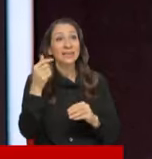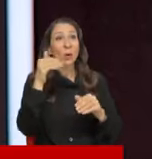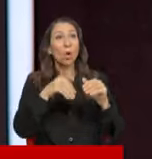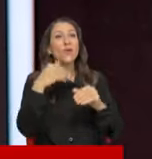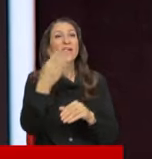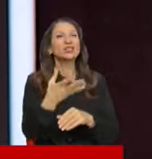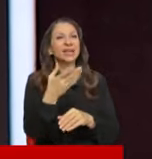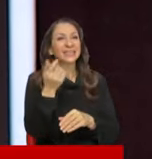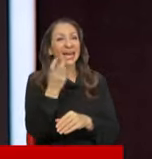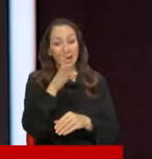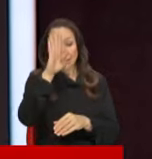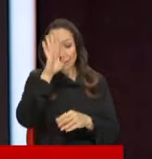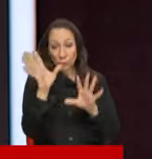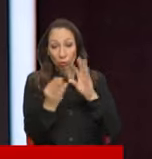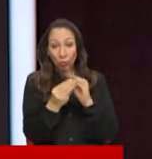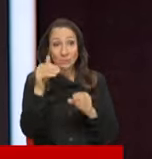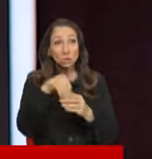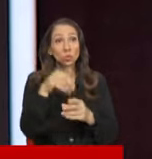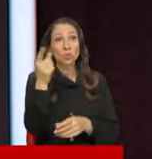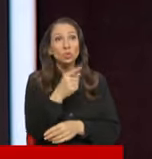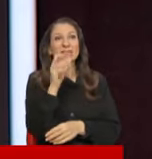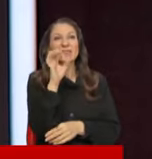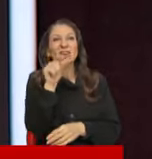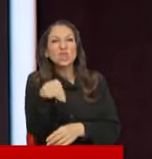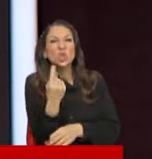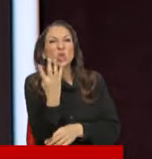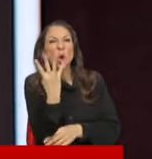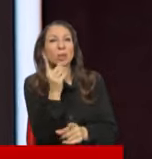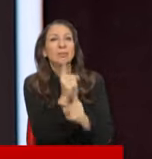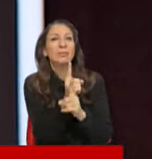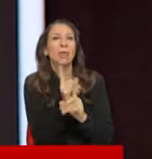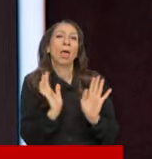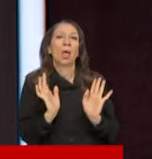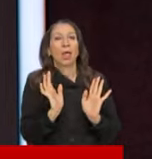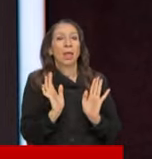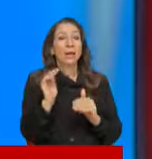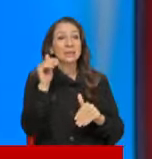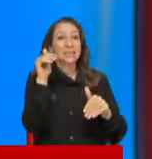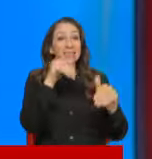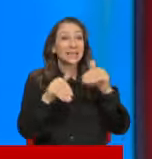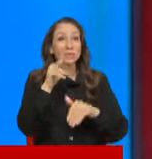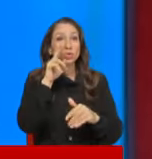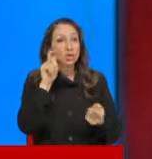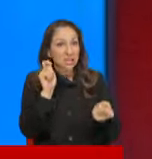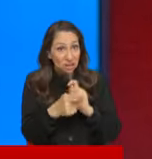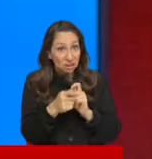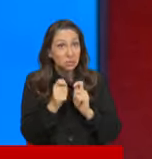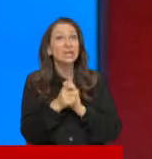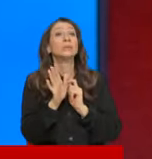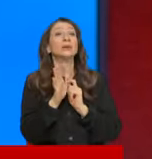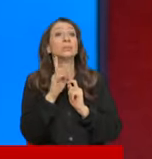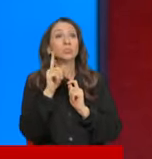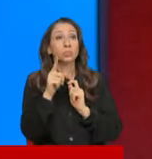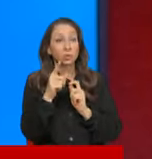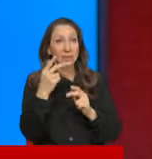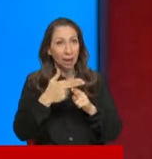sayısı İstanbul toplam seçmeninin % 4'üne denk geliyor sadece yani seçim sonucuna etki eder mi etmez mi Bunun da